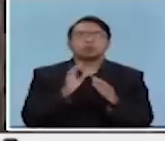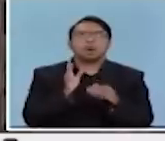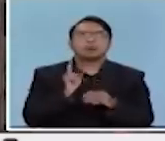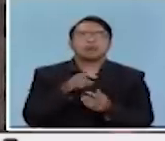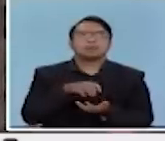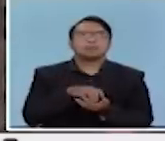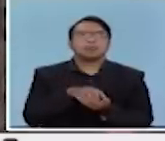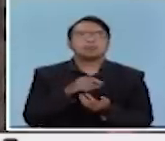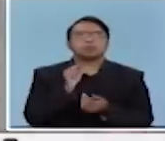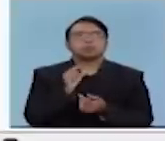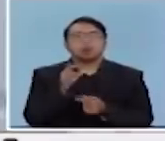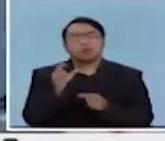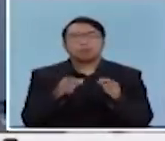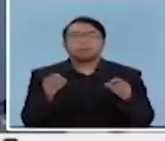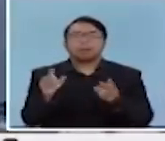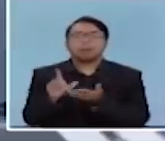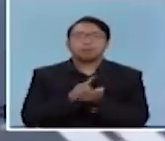sudah dibuka posko aduan.